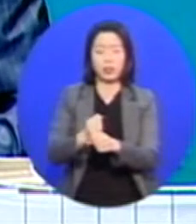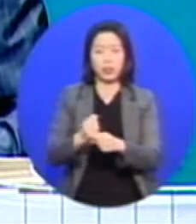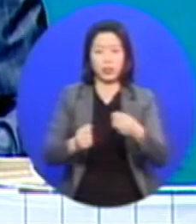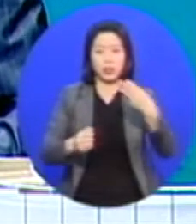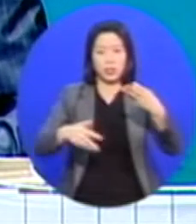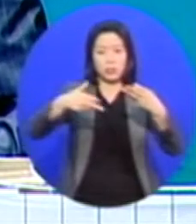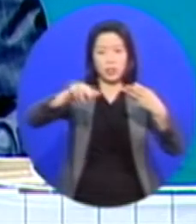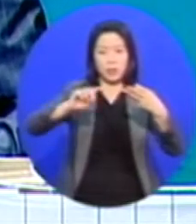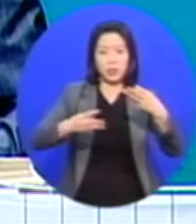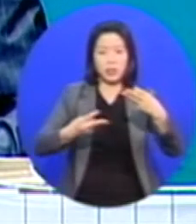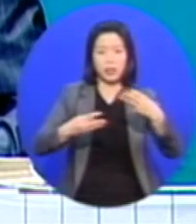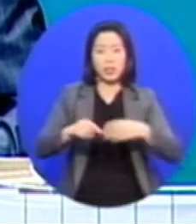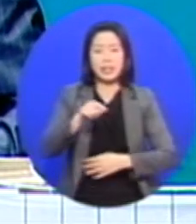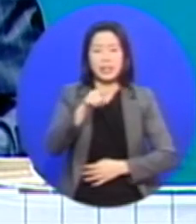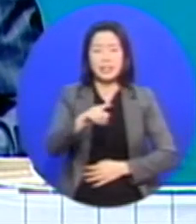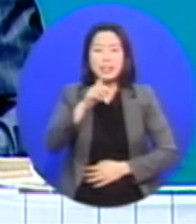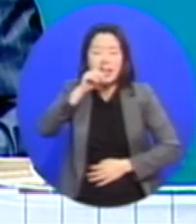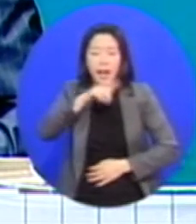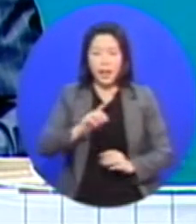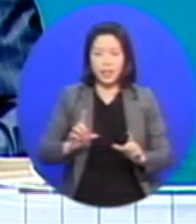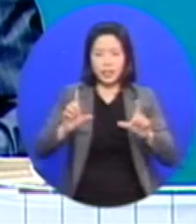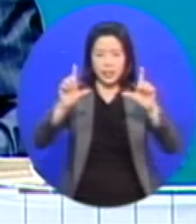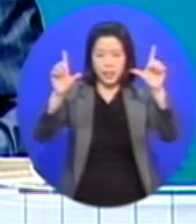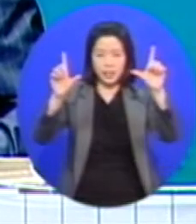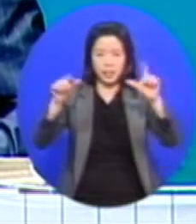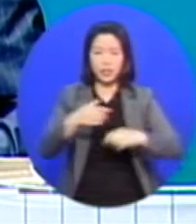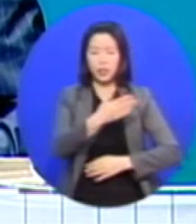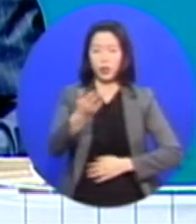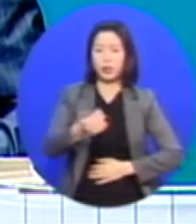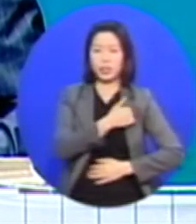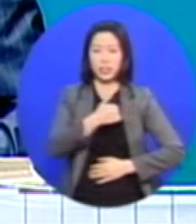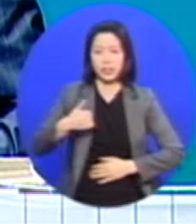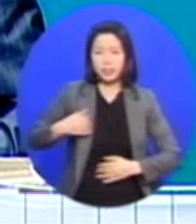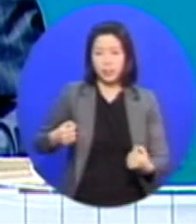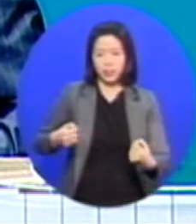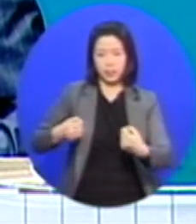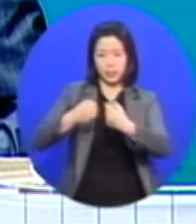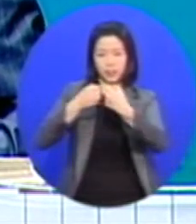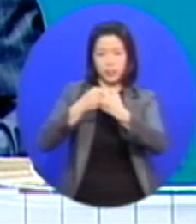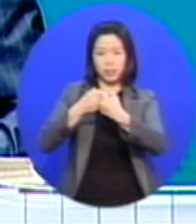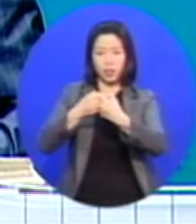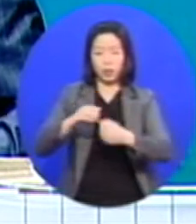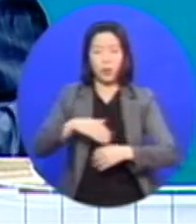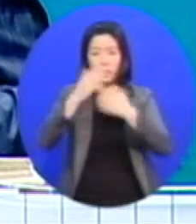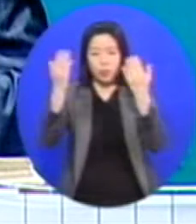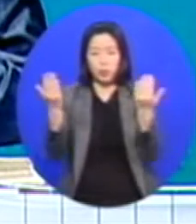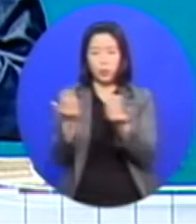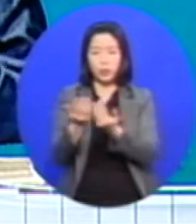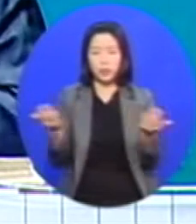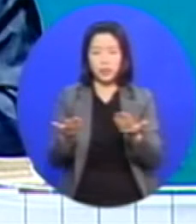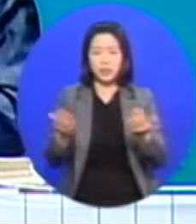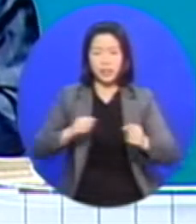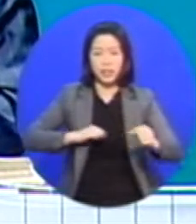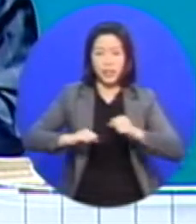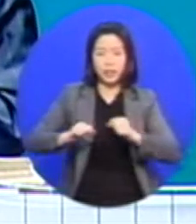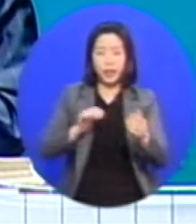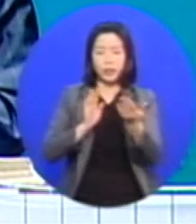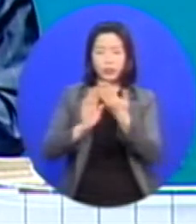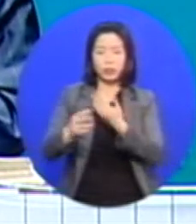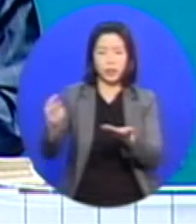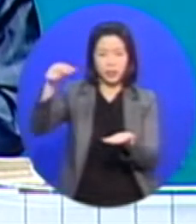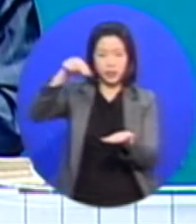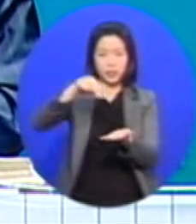말씀에 보면 이는 악한 날에 너희가 능히 대적하고 모든 일을 행한 후에 서기 위함이라